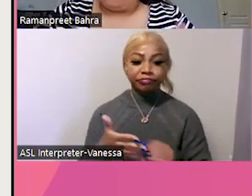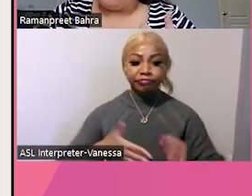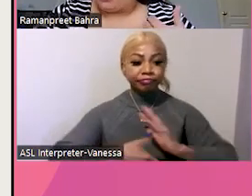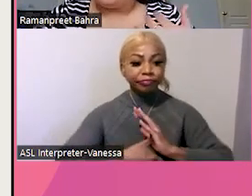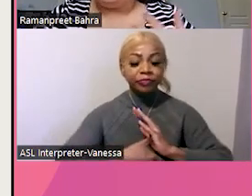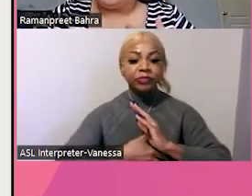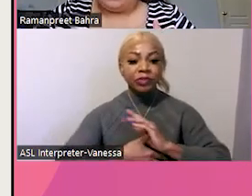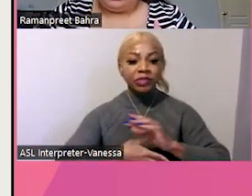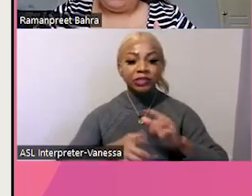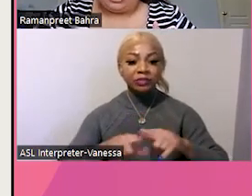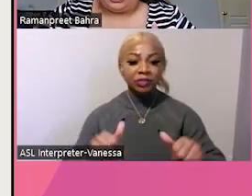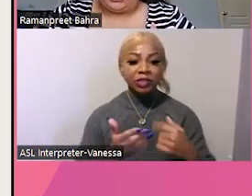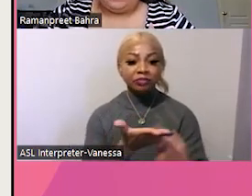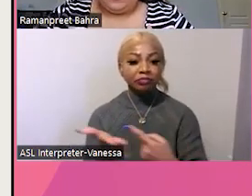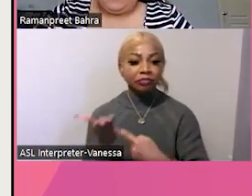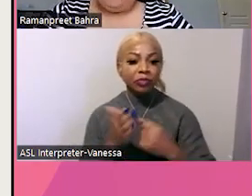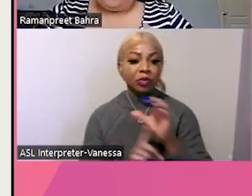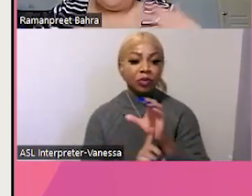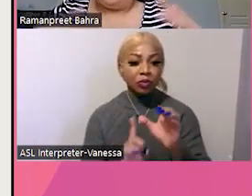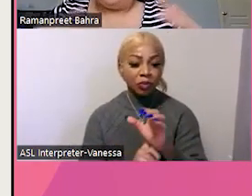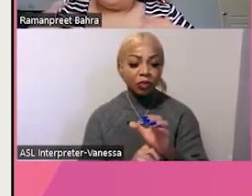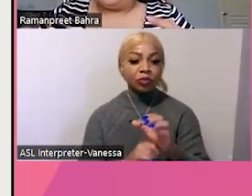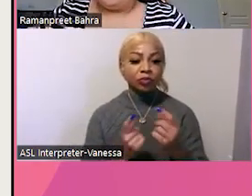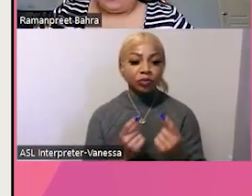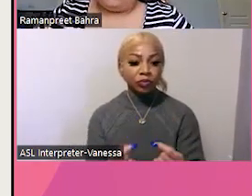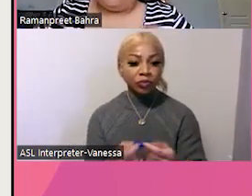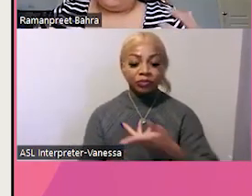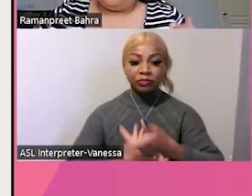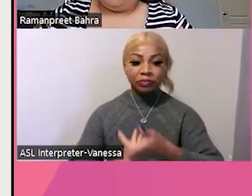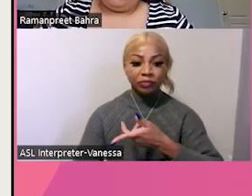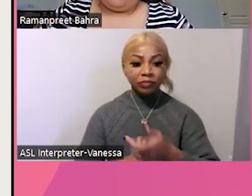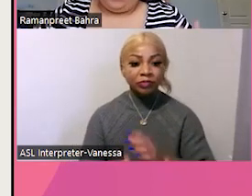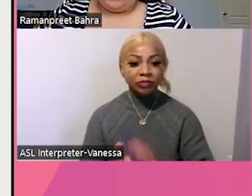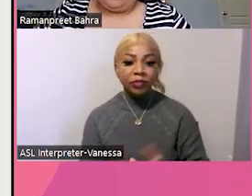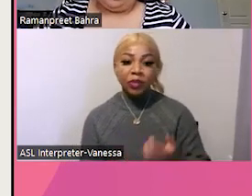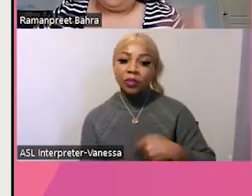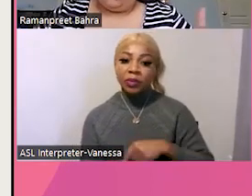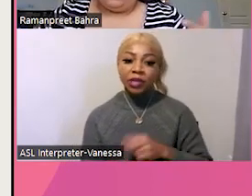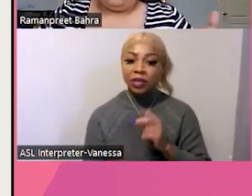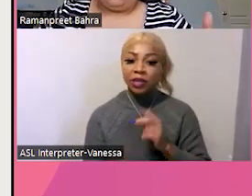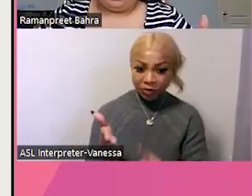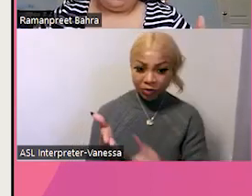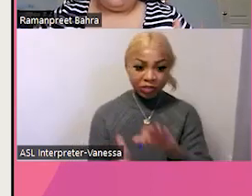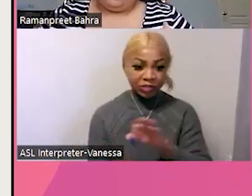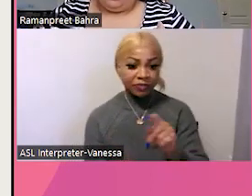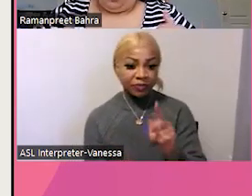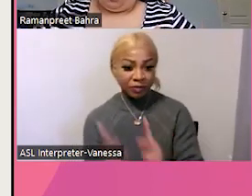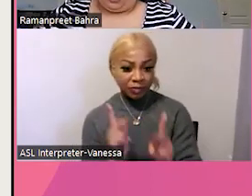notre connaissance. Nous voulons répliquer donc en mettant l'accent sur